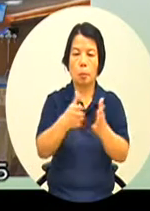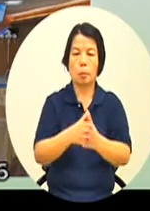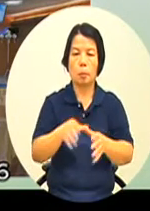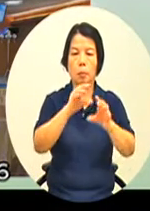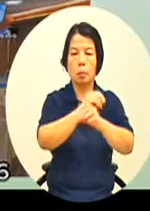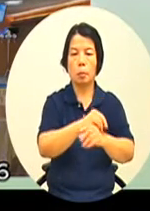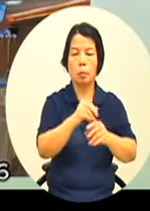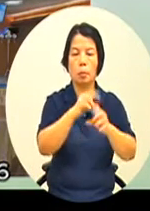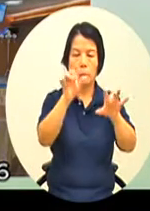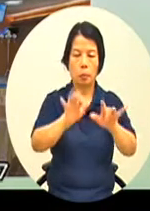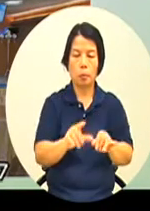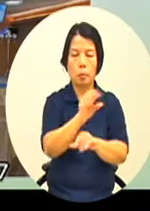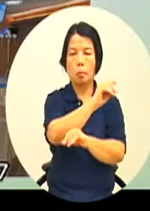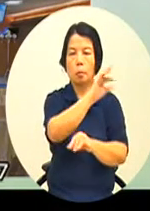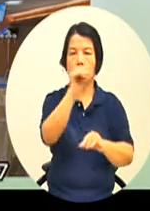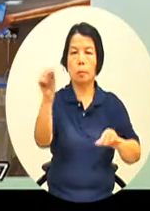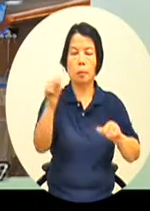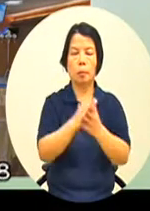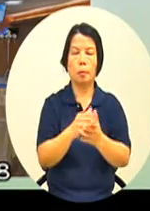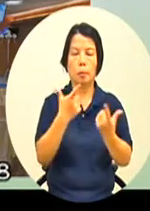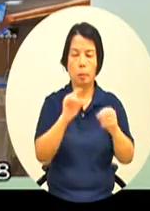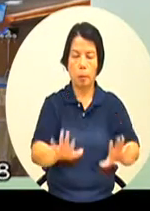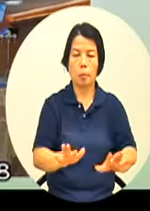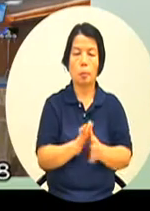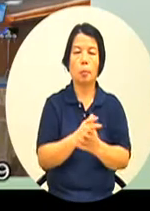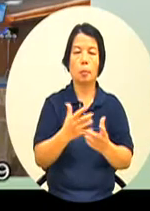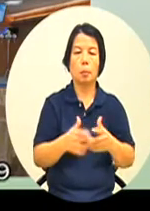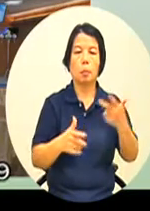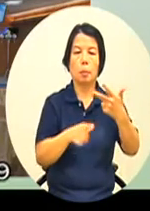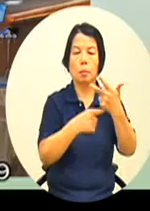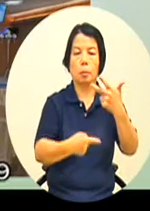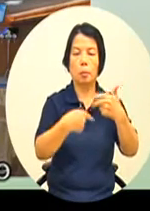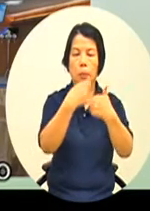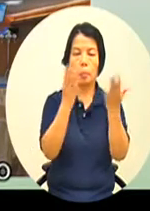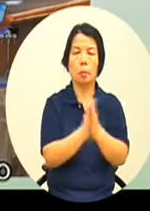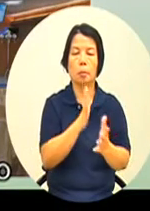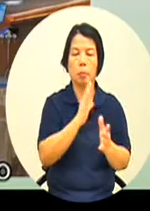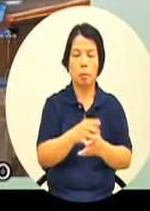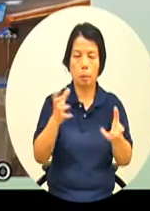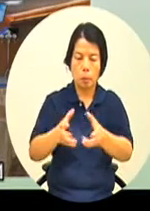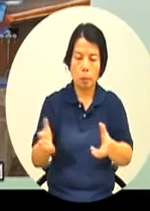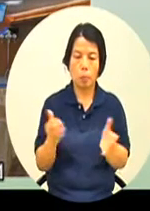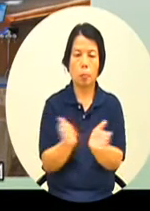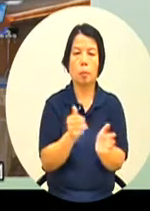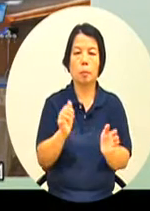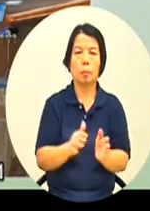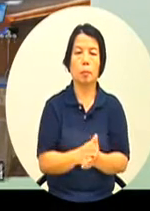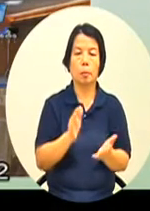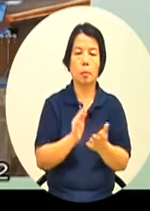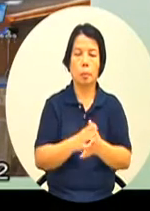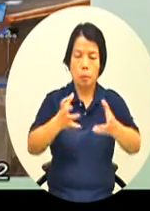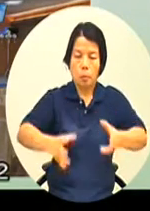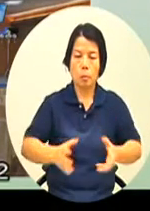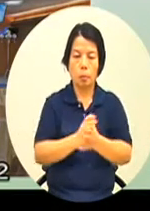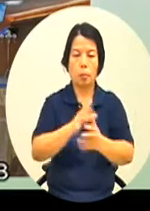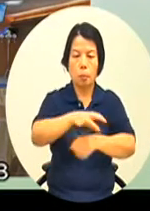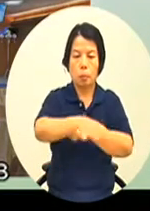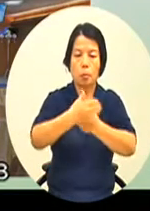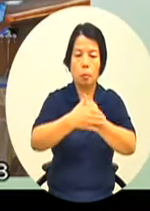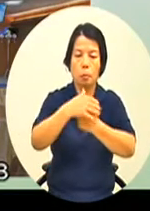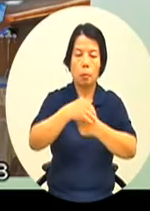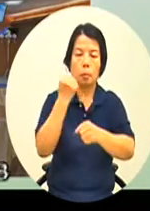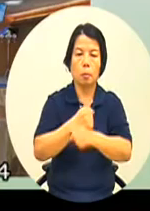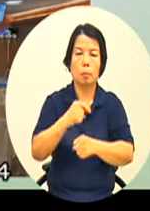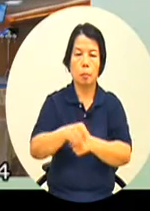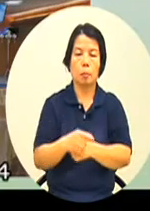也在第二殡仪馆我们也在今年的7月1号也全面建置完成。那也为了落实我们的环保工作，我